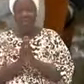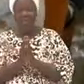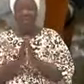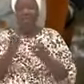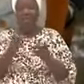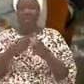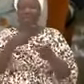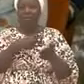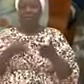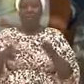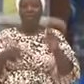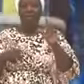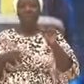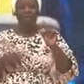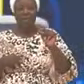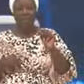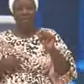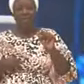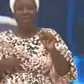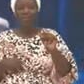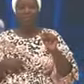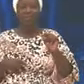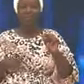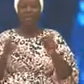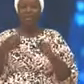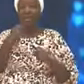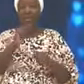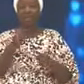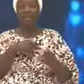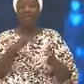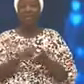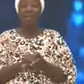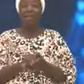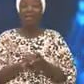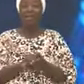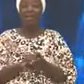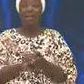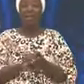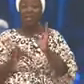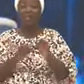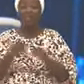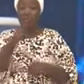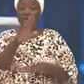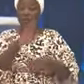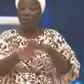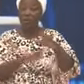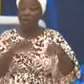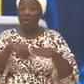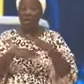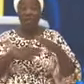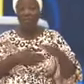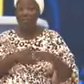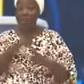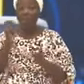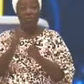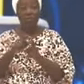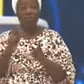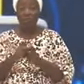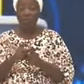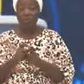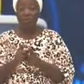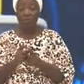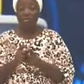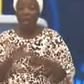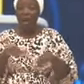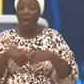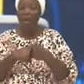20 27 20 et nous a fait qu'ils suivent mes ordonnances quand je donne pourquoi mais dans le cas du cac